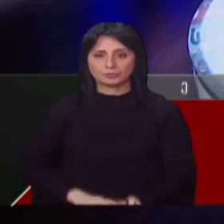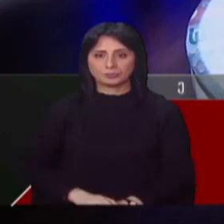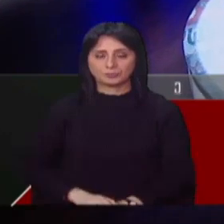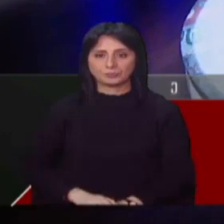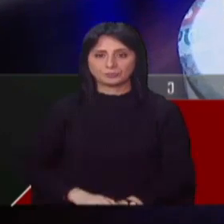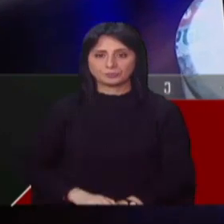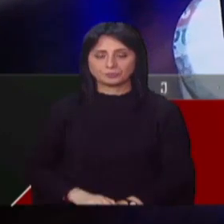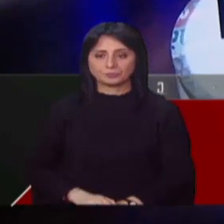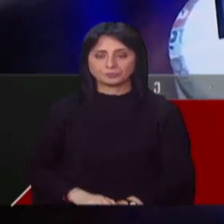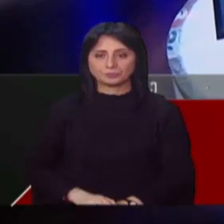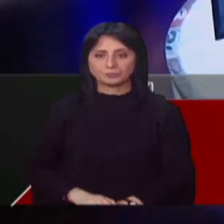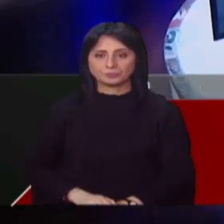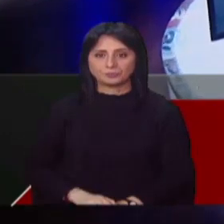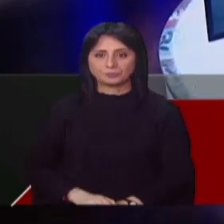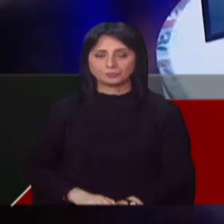მონაწილეებს?